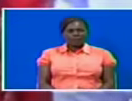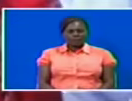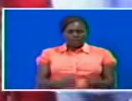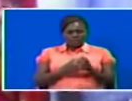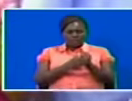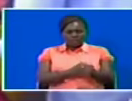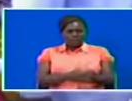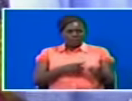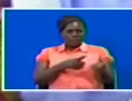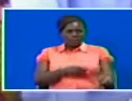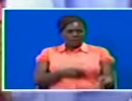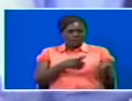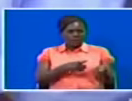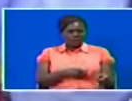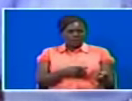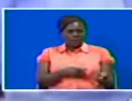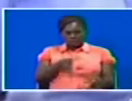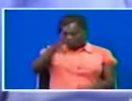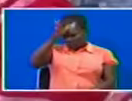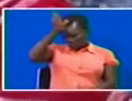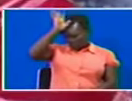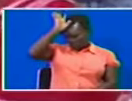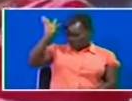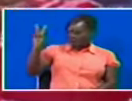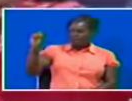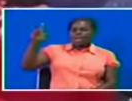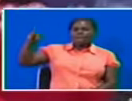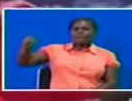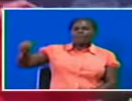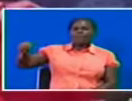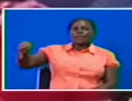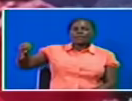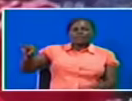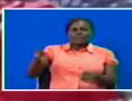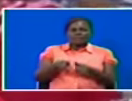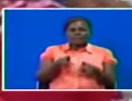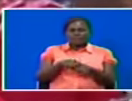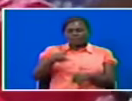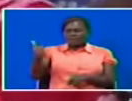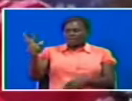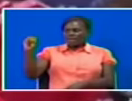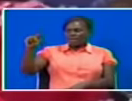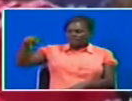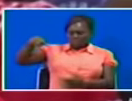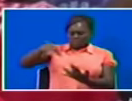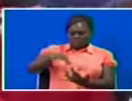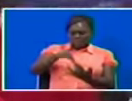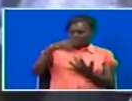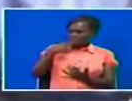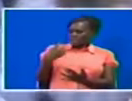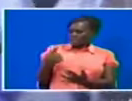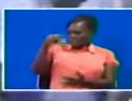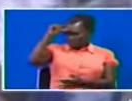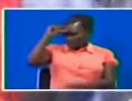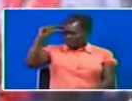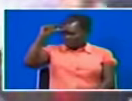Akiongoza shutuma hizo katika uwanja wa Jogoo, mbunge wa Matuga Hassan Mwenyoha na Zuleha Hassan ambaye ni mbunge mteule wamesema kuwa serikali